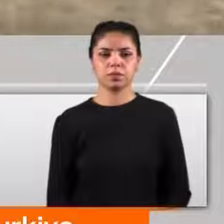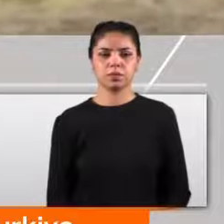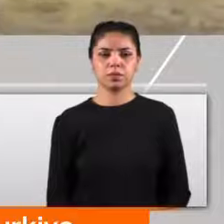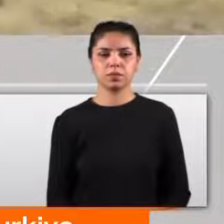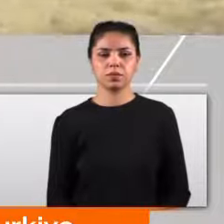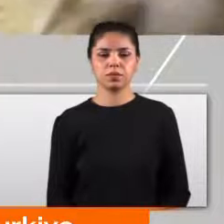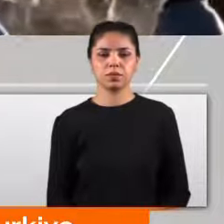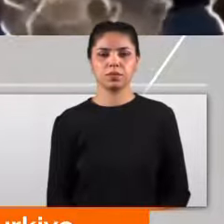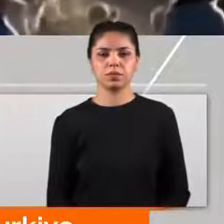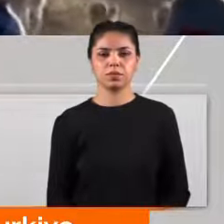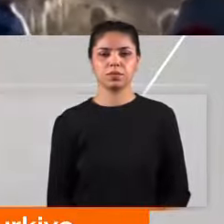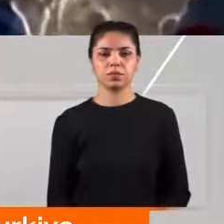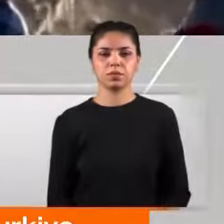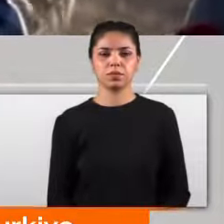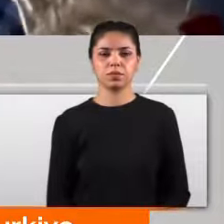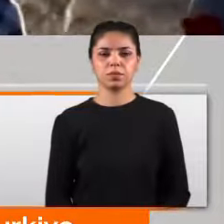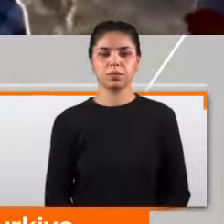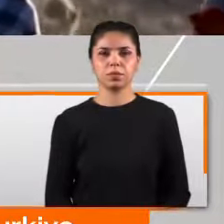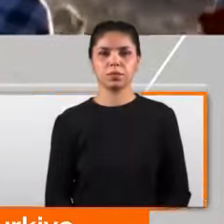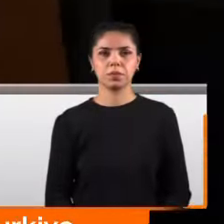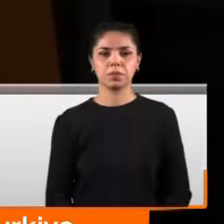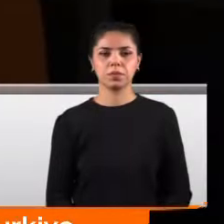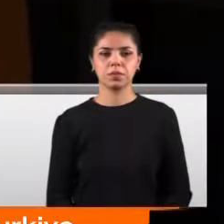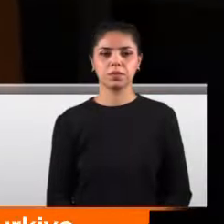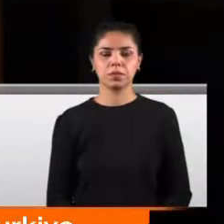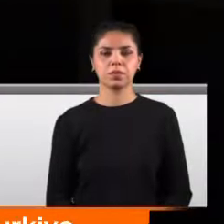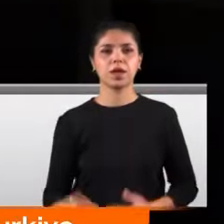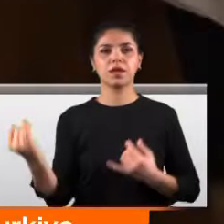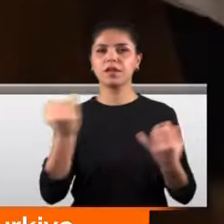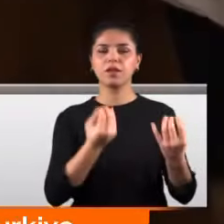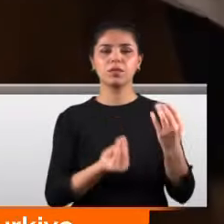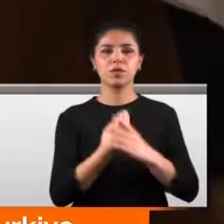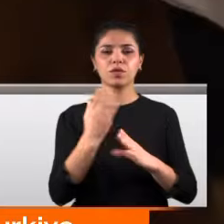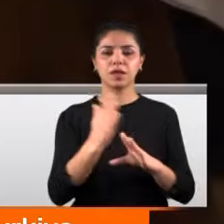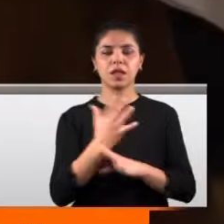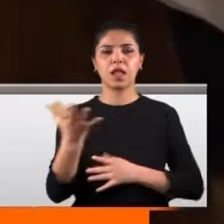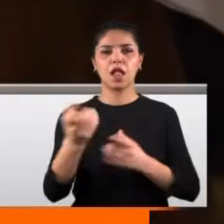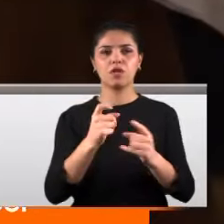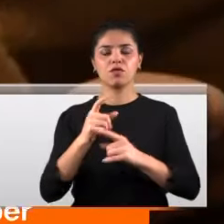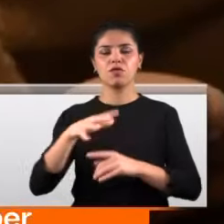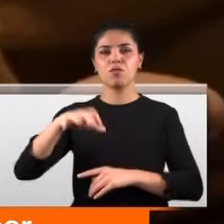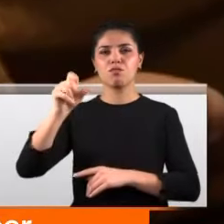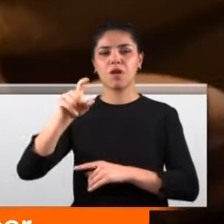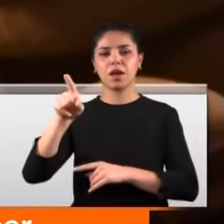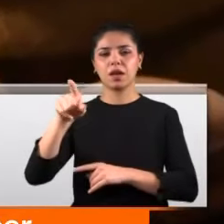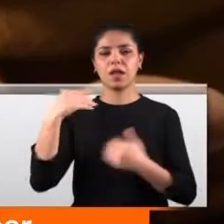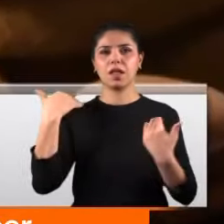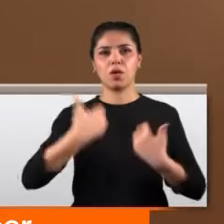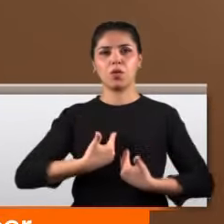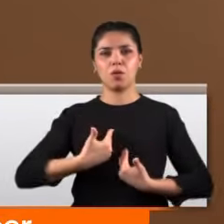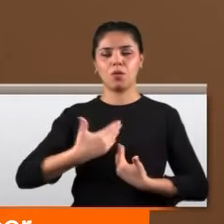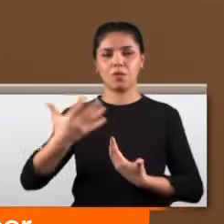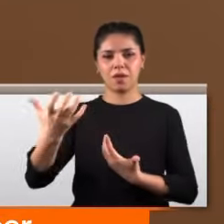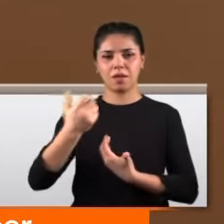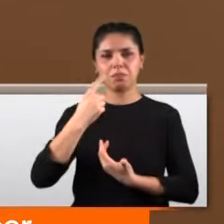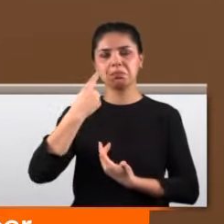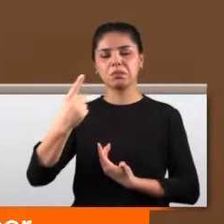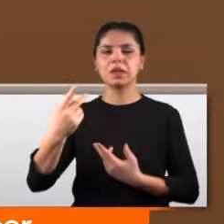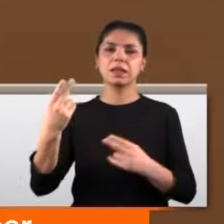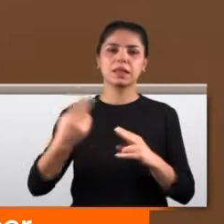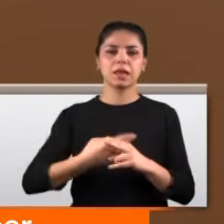tüyü. Bunu da bilmiyoruz. Tartışmayı başlatan, alışveriş merkezinde gördüğü bu kabanı deneyen ve etiket fiyatını